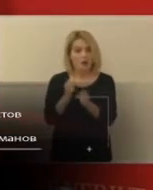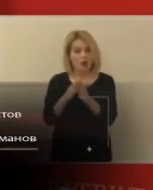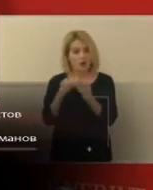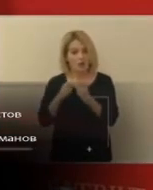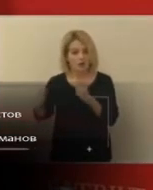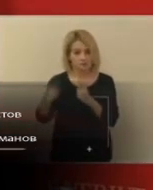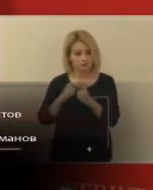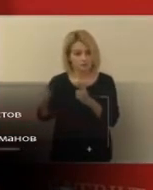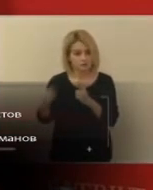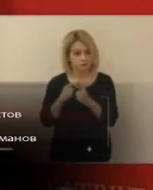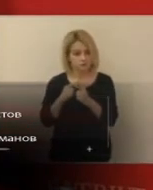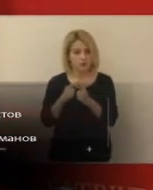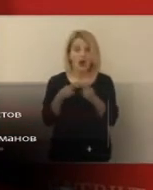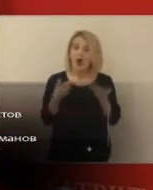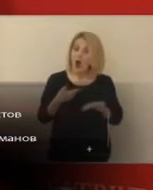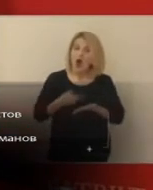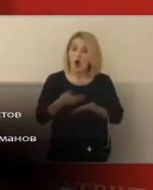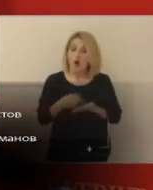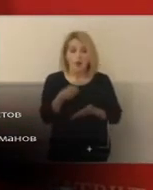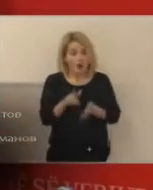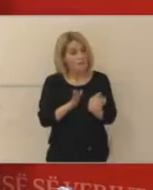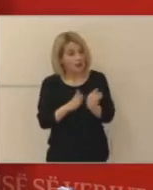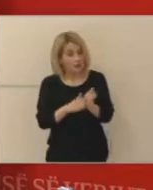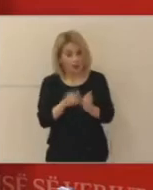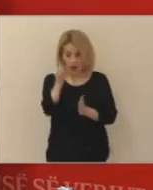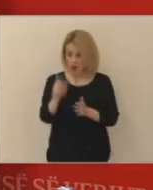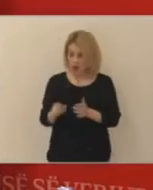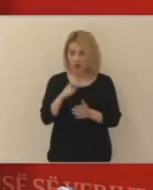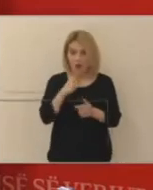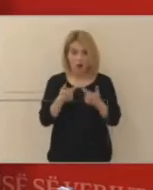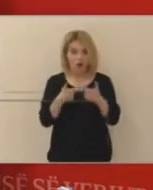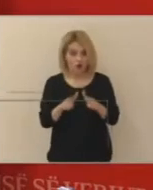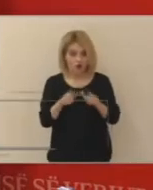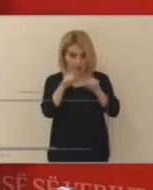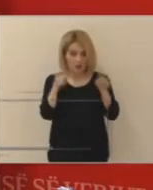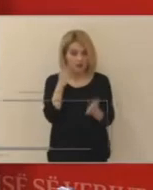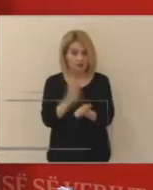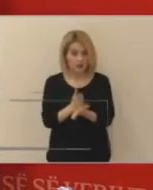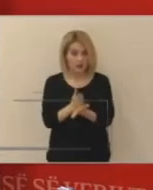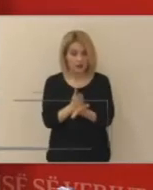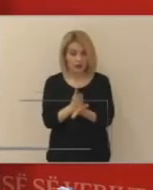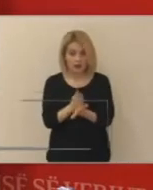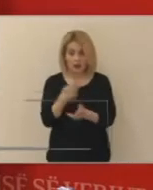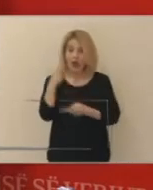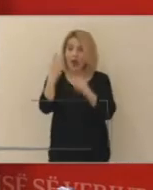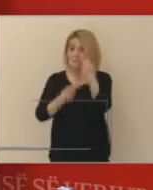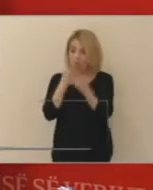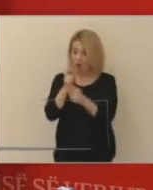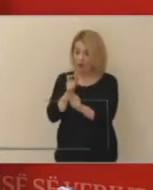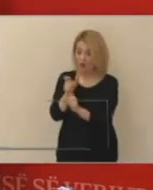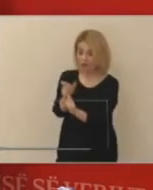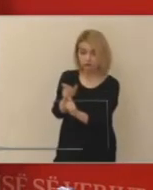место и назад. Во основа, доколку лицето кое што поседува ваков тип на дозвола е проверено од страна